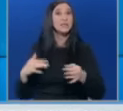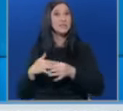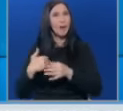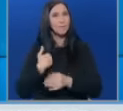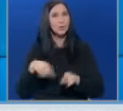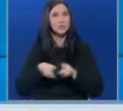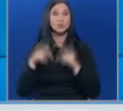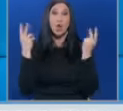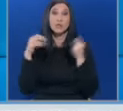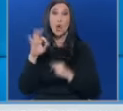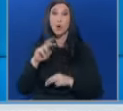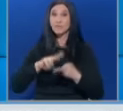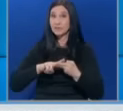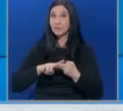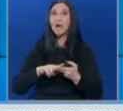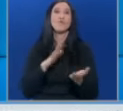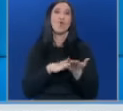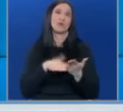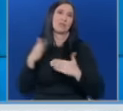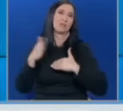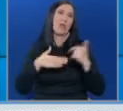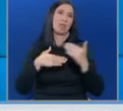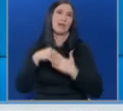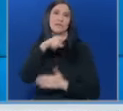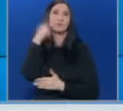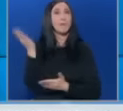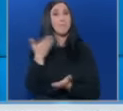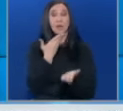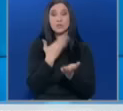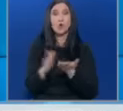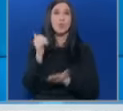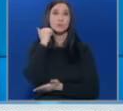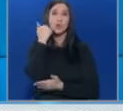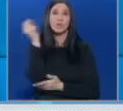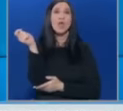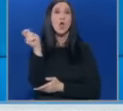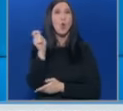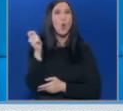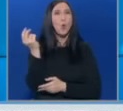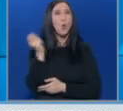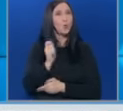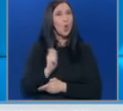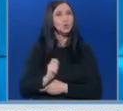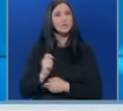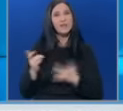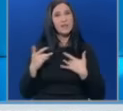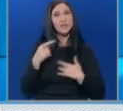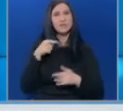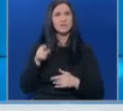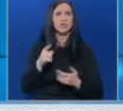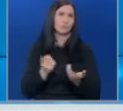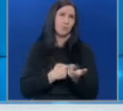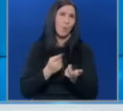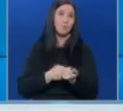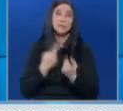актриса Олга Василиева, доказани таланти в Русия, знаете, бяха изгонени от Московския художествен театър, заради това, че неведнъж са